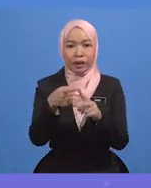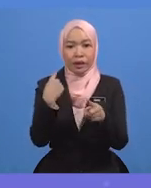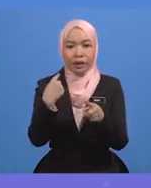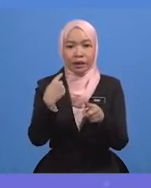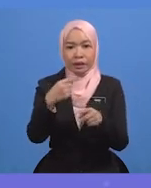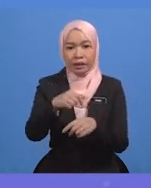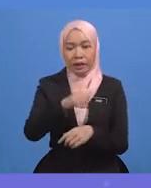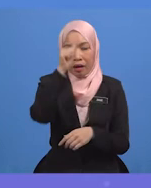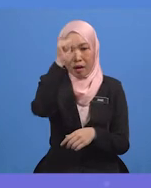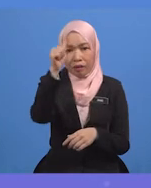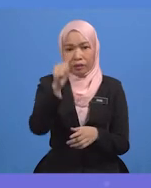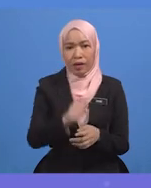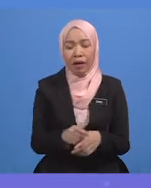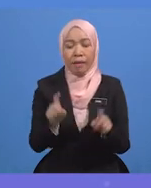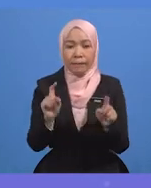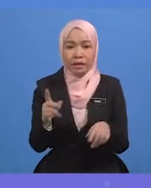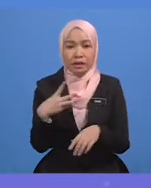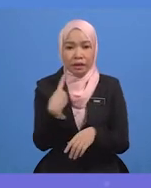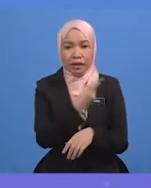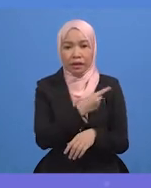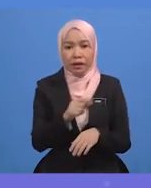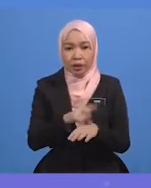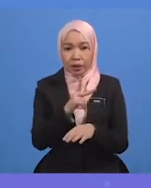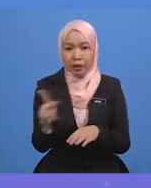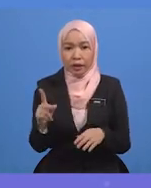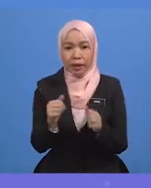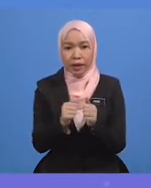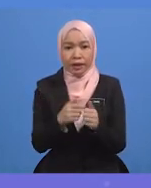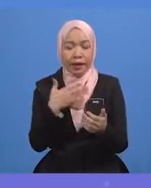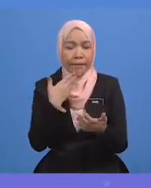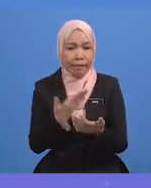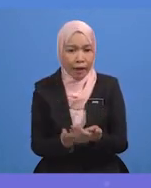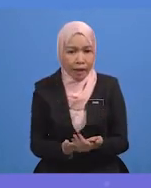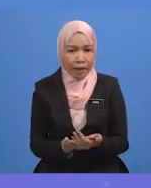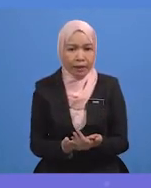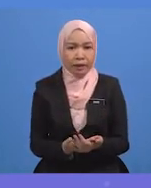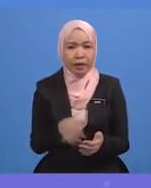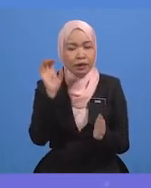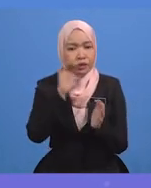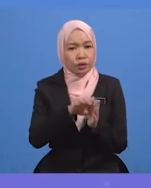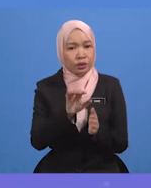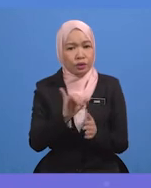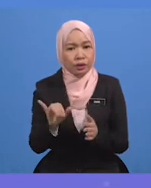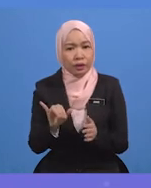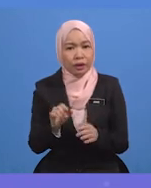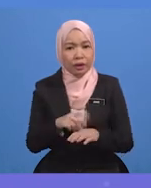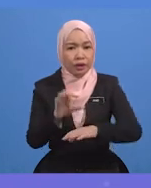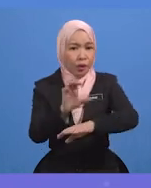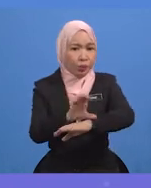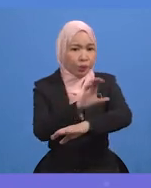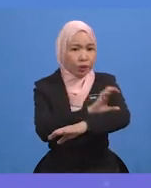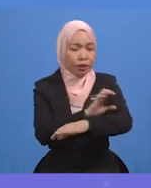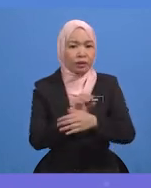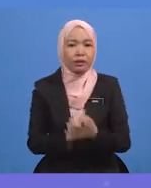hebat dalam menggunakan aplikasi-aplikasi infografik, sebarkanlah keindahan Islam menggunakan medium